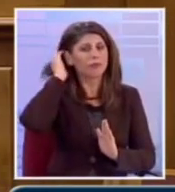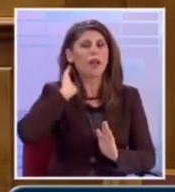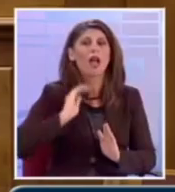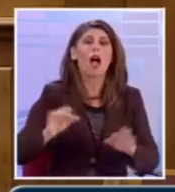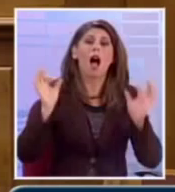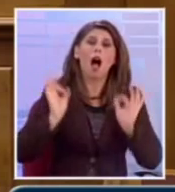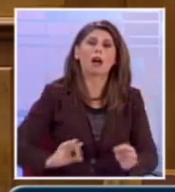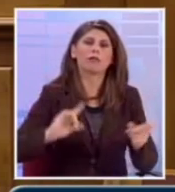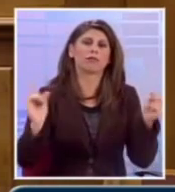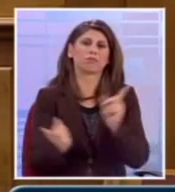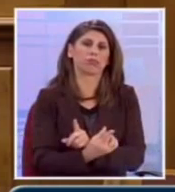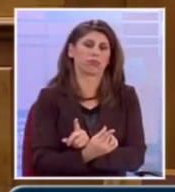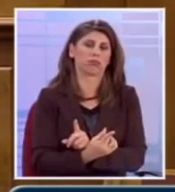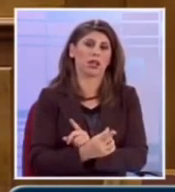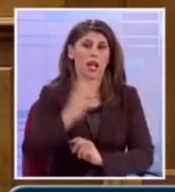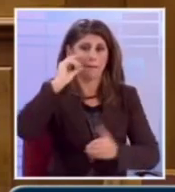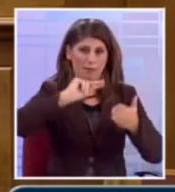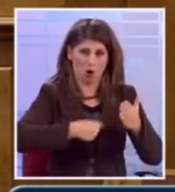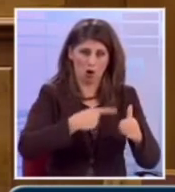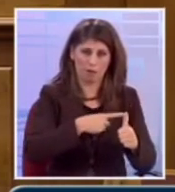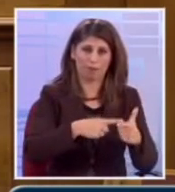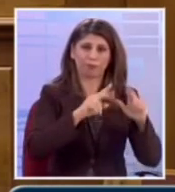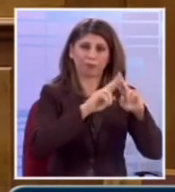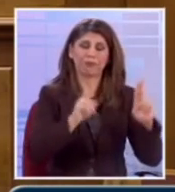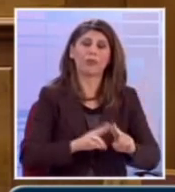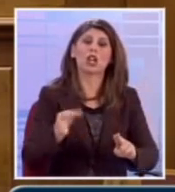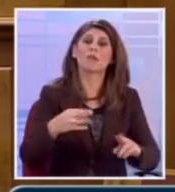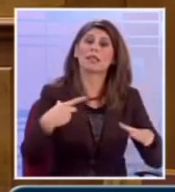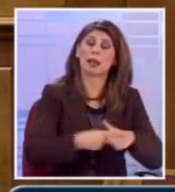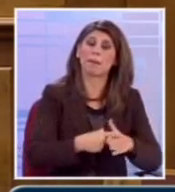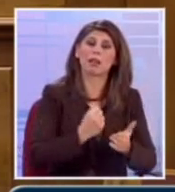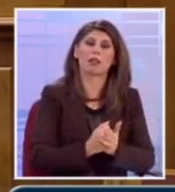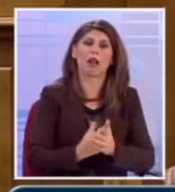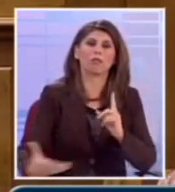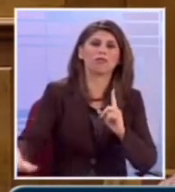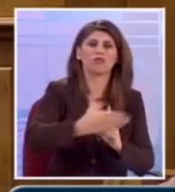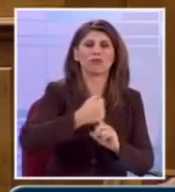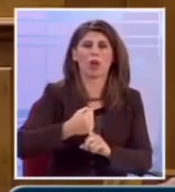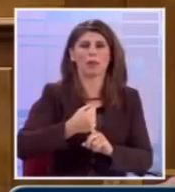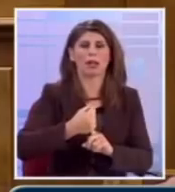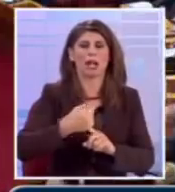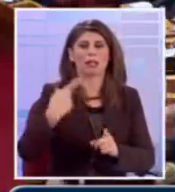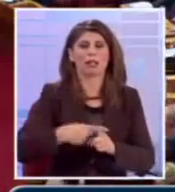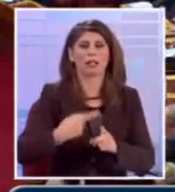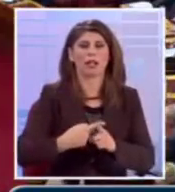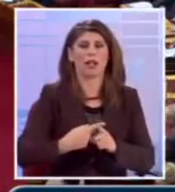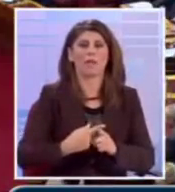αντίθετο με τα μνημόνια, το Διεθνές Νομισματικό Ταμείο και την ομηρία της χώρας από κερδοσκόπους.